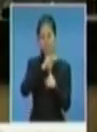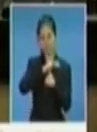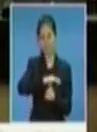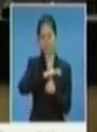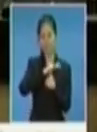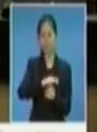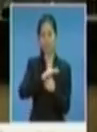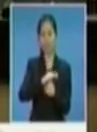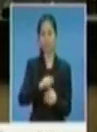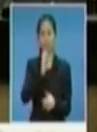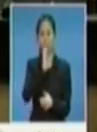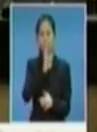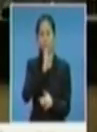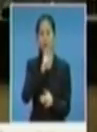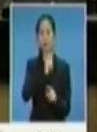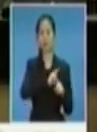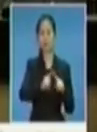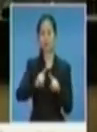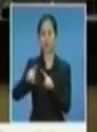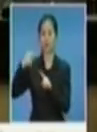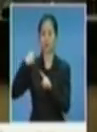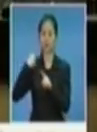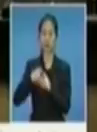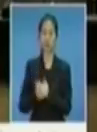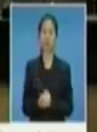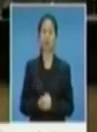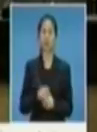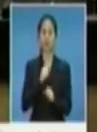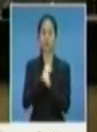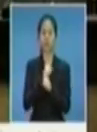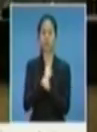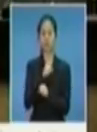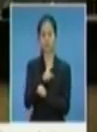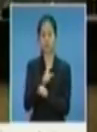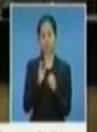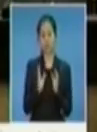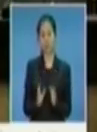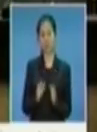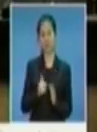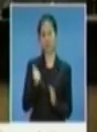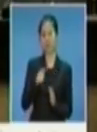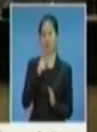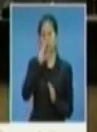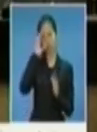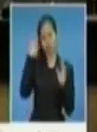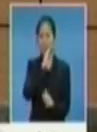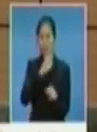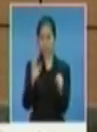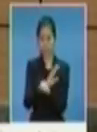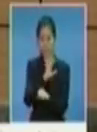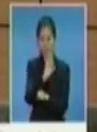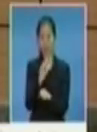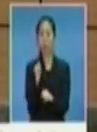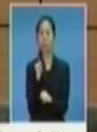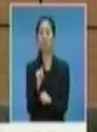ออกเสียง5เสียงพร้อมให้ประกาศใช้เป็นกฎหมายต่อไปพลตำรวจเอกชัชวาลสุขสมจิตครับสมาชิกสภานิติบัญญัติแ